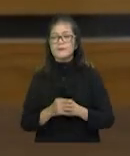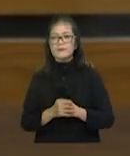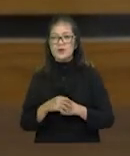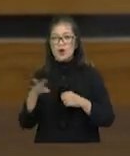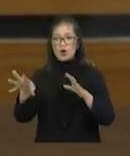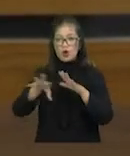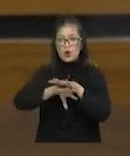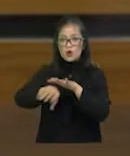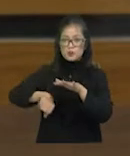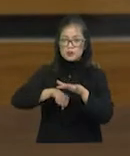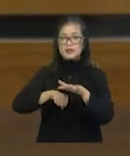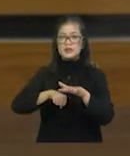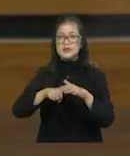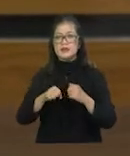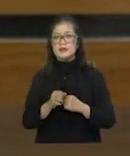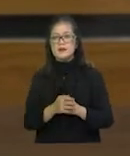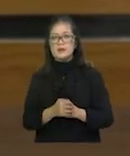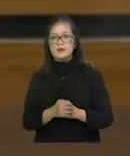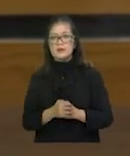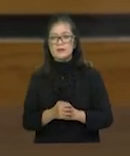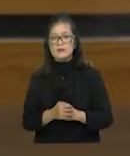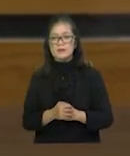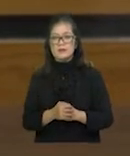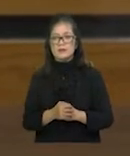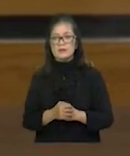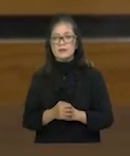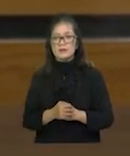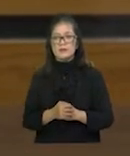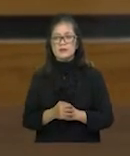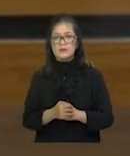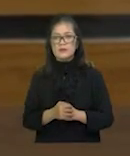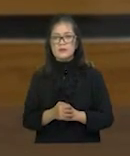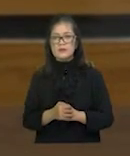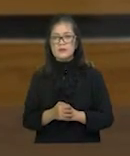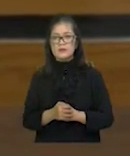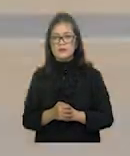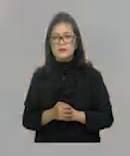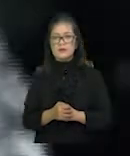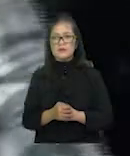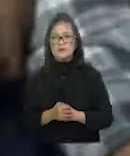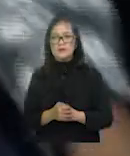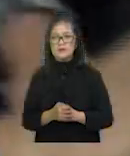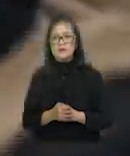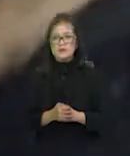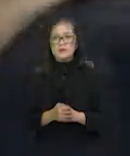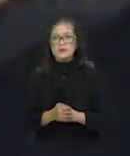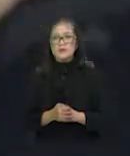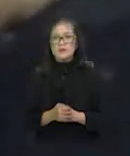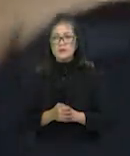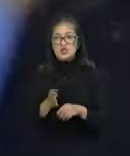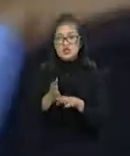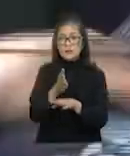janji pemberian izin usaha pertambangan di Kabupaten Tanah Bumbu dengan status yang bersangkutan. Sebelumnya Mardani